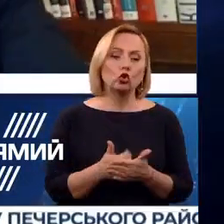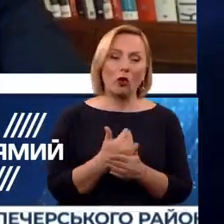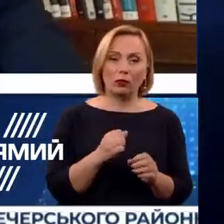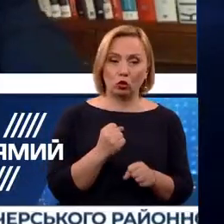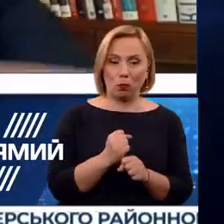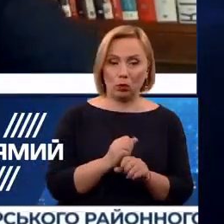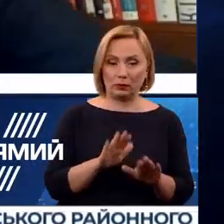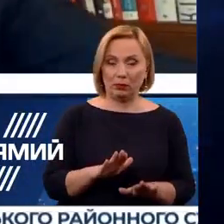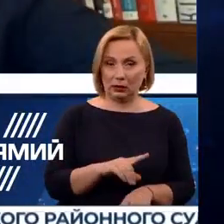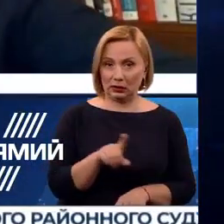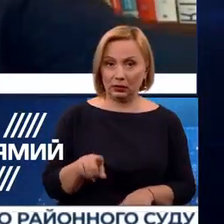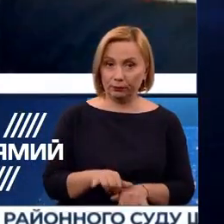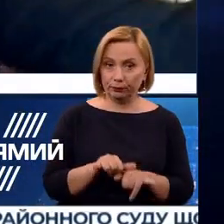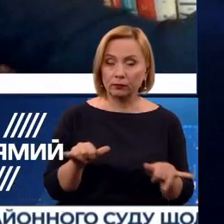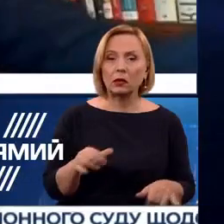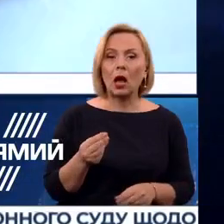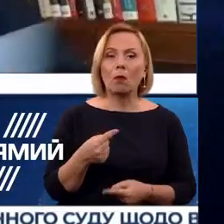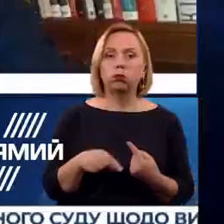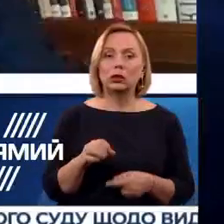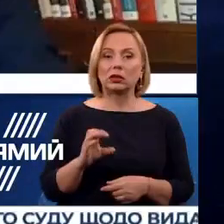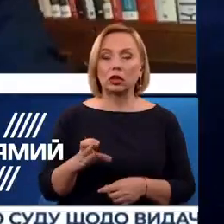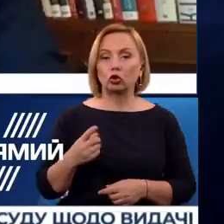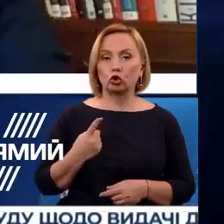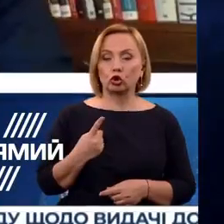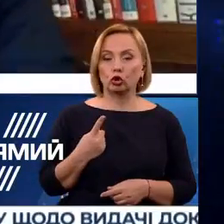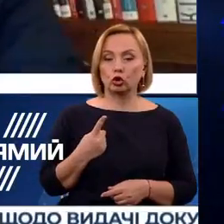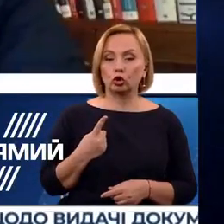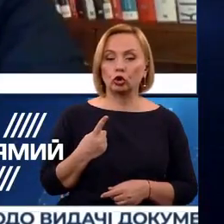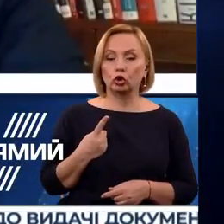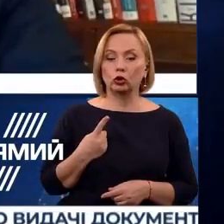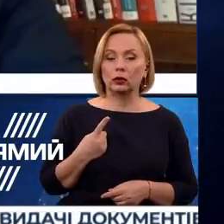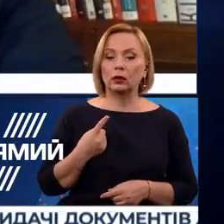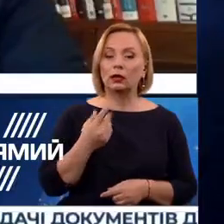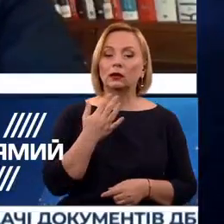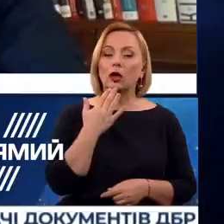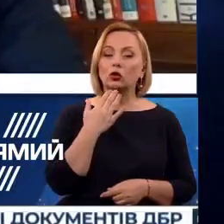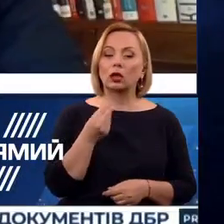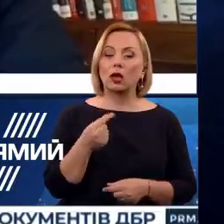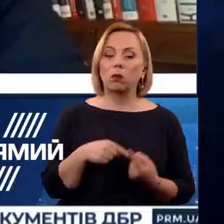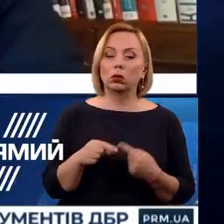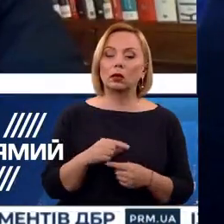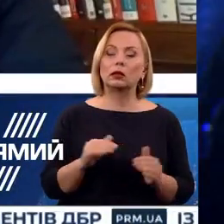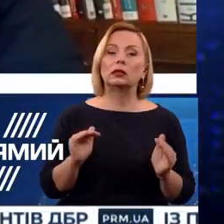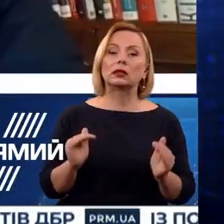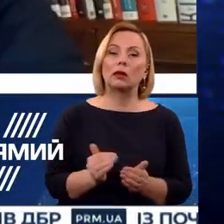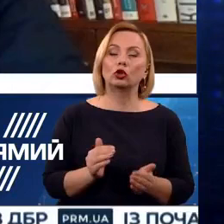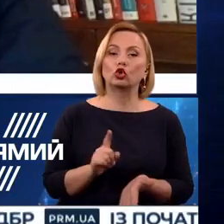Зокрема, і бізнес чекає, от я дивлюся, очікування нашого національного бізнесу. Це зменшення